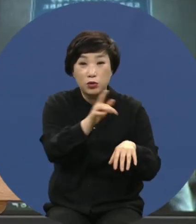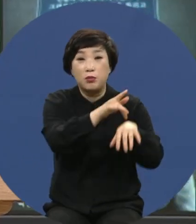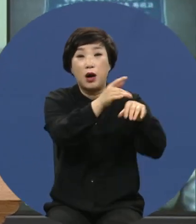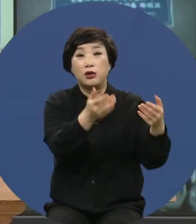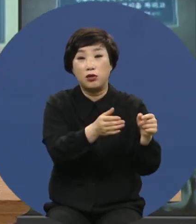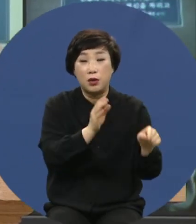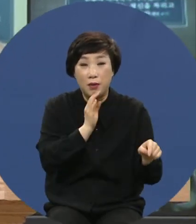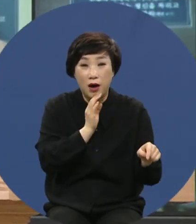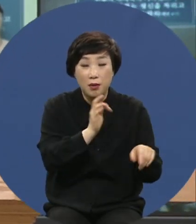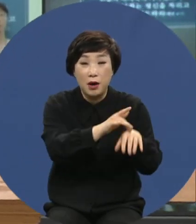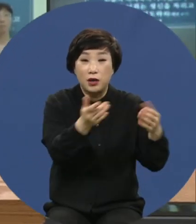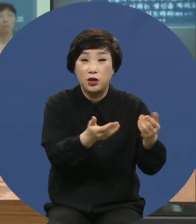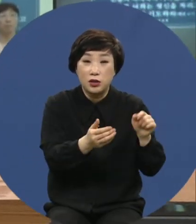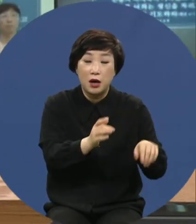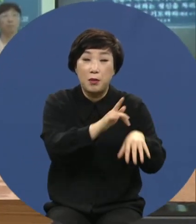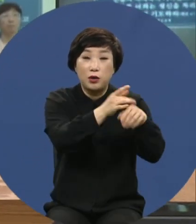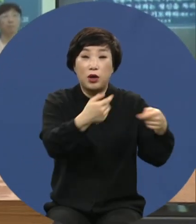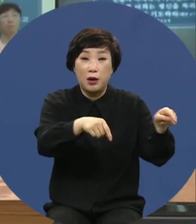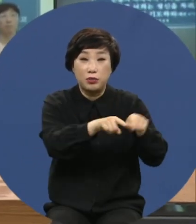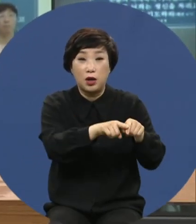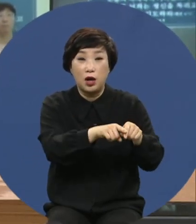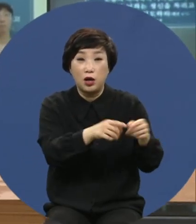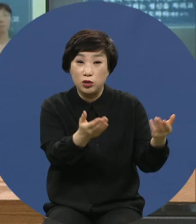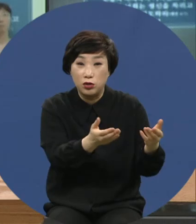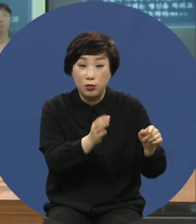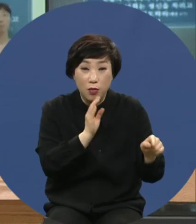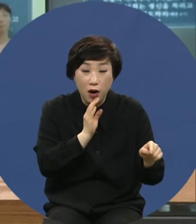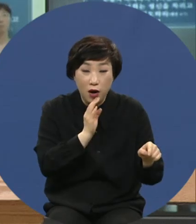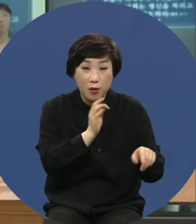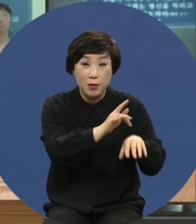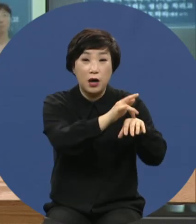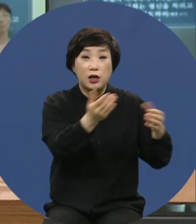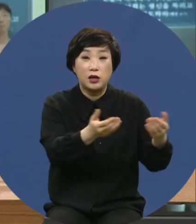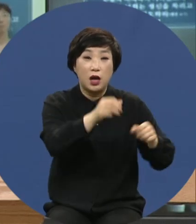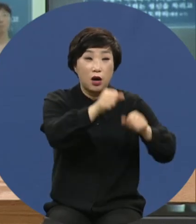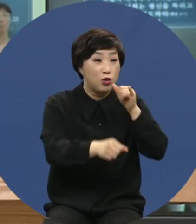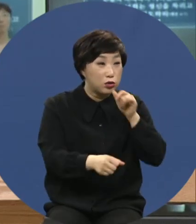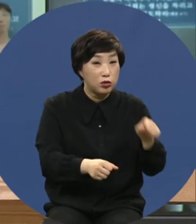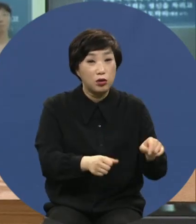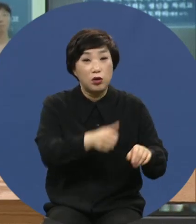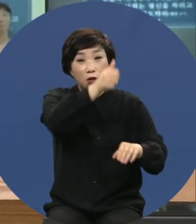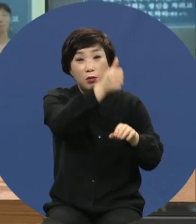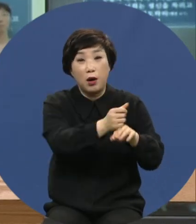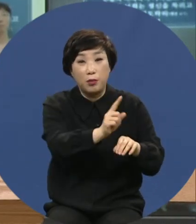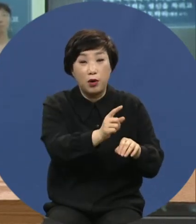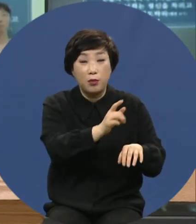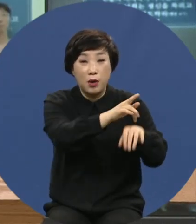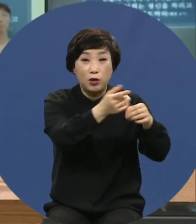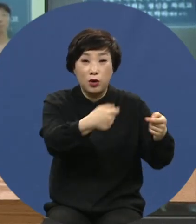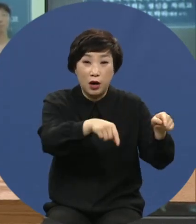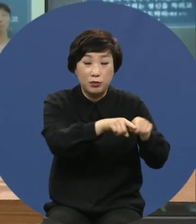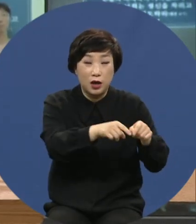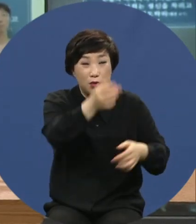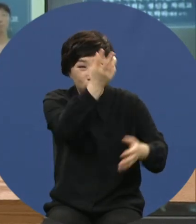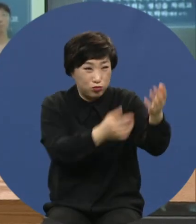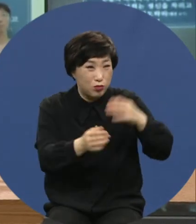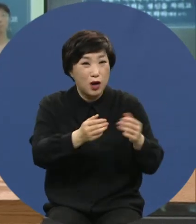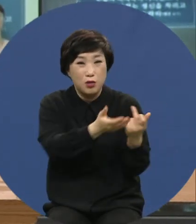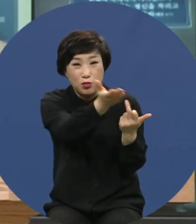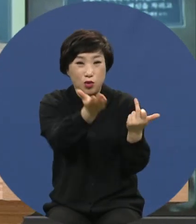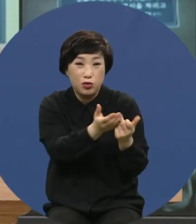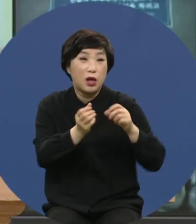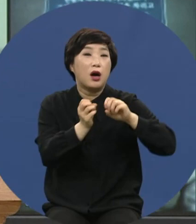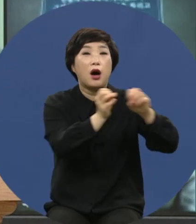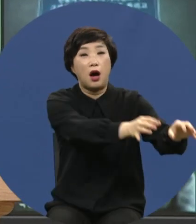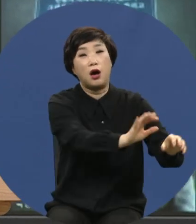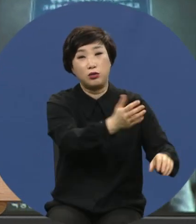그럼 사단의 역사는 사단과 함께 동역하는 자요, 사단의 일을 하고 있으니 사단과 함께 타는 불못의